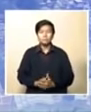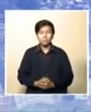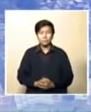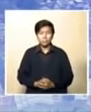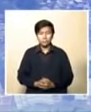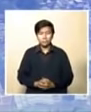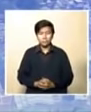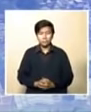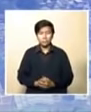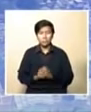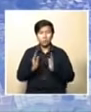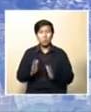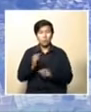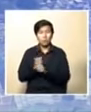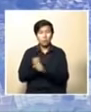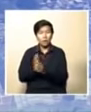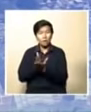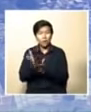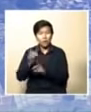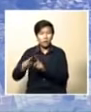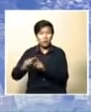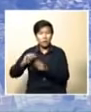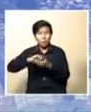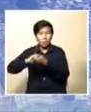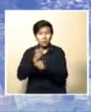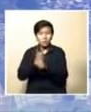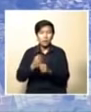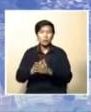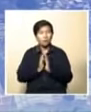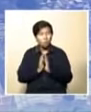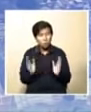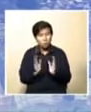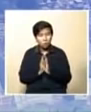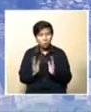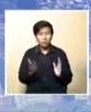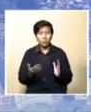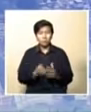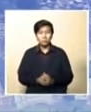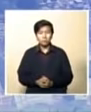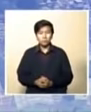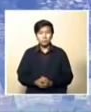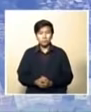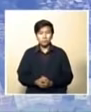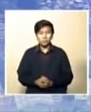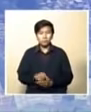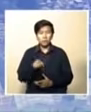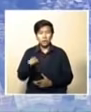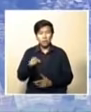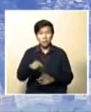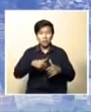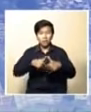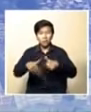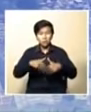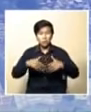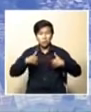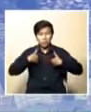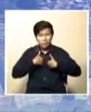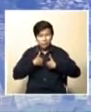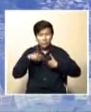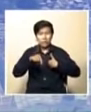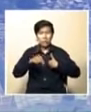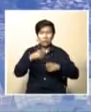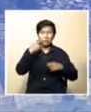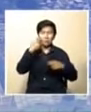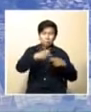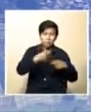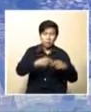ประมาณ 1.2 ล้านคนต่อวันที่ทำงานอย่างเข้มข้นเต็มที่และมีความเสี่ยงในตัวเองสูงครับขอบคุณครับ ครับผ